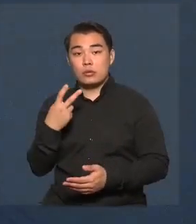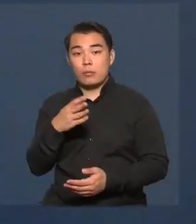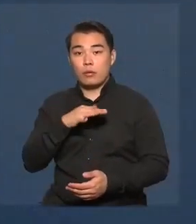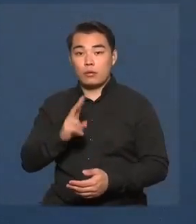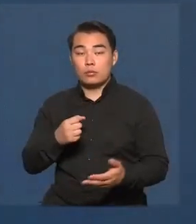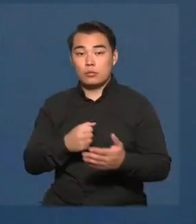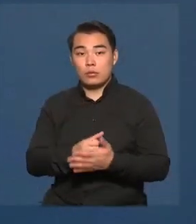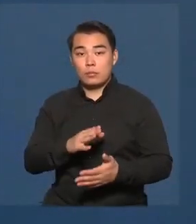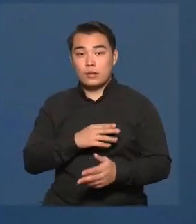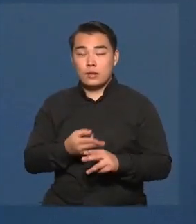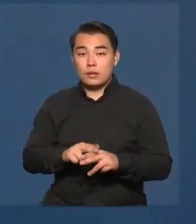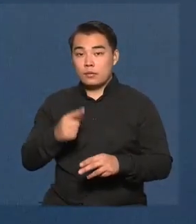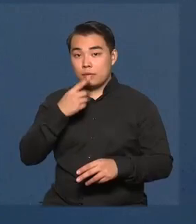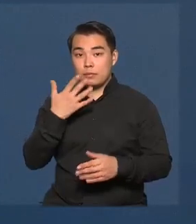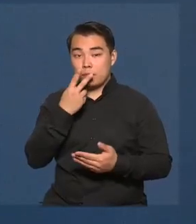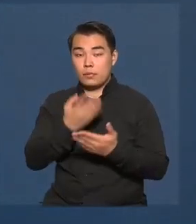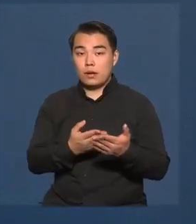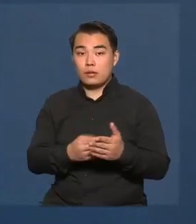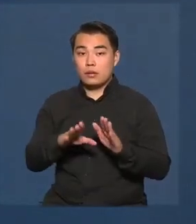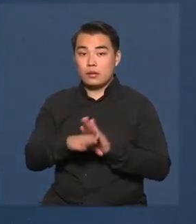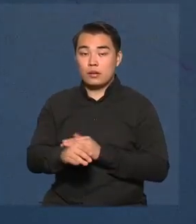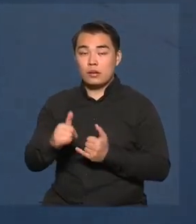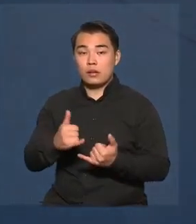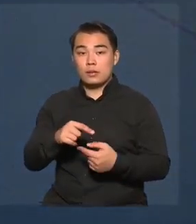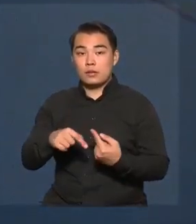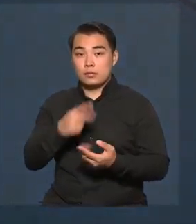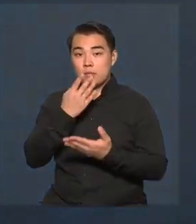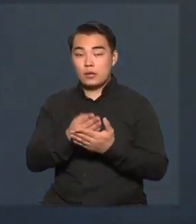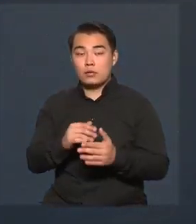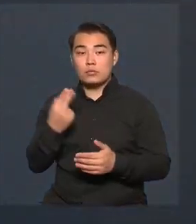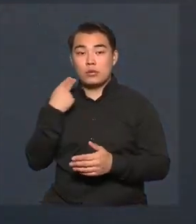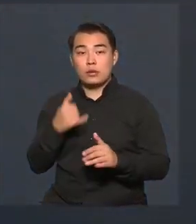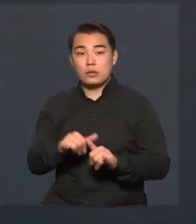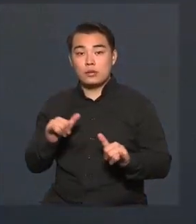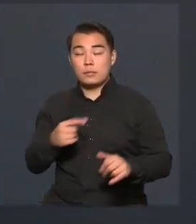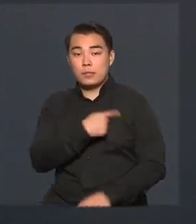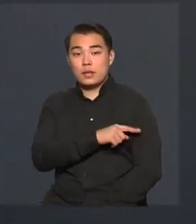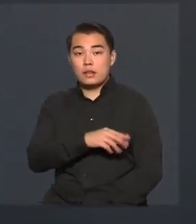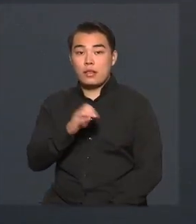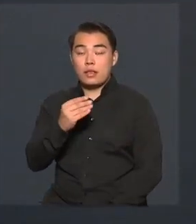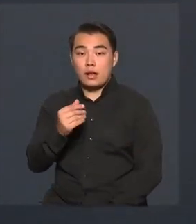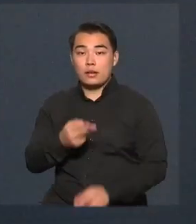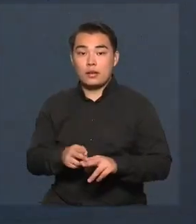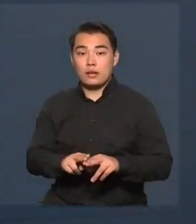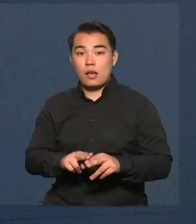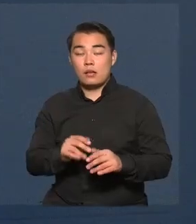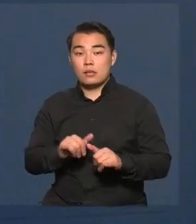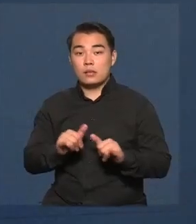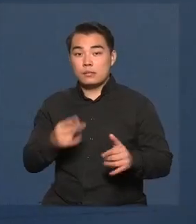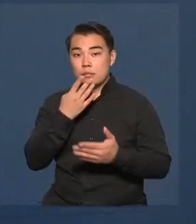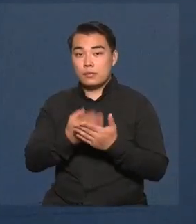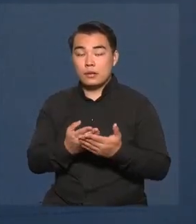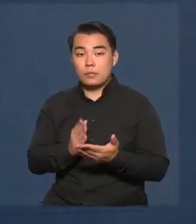миллионға жеткен. Бұлыққа белшесінен батқан үйін басшылары қарыздың көбейгендігі медициналық тарифтер жүйесінің жетілдірілмеуінен де